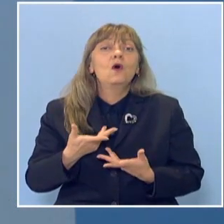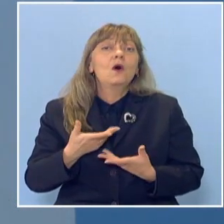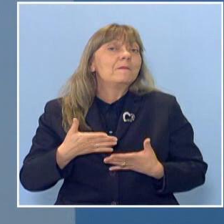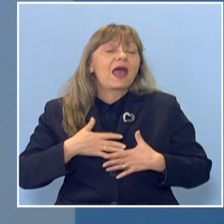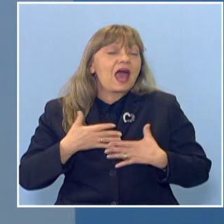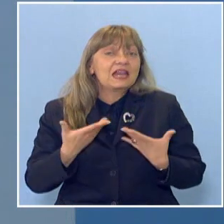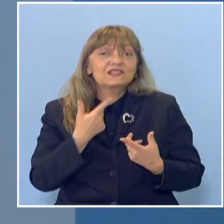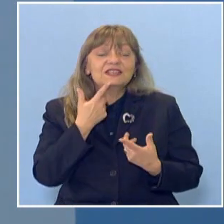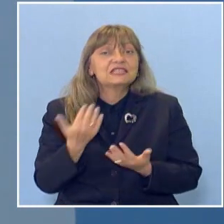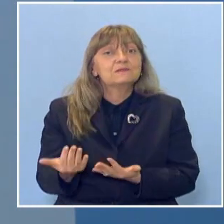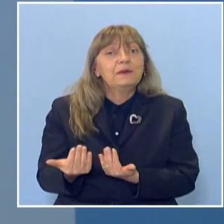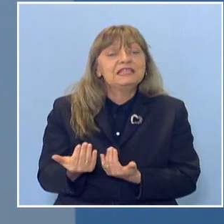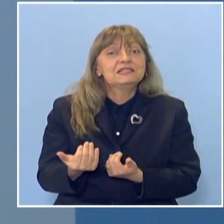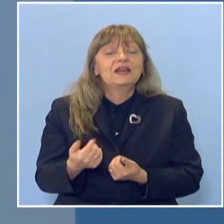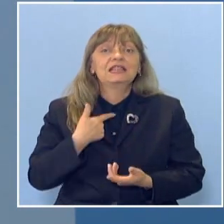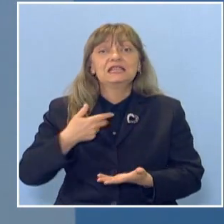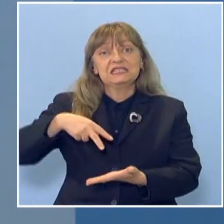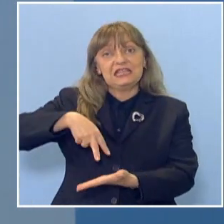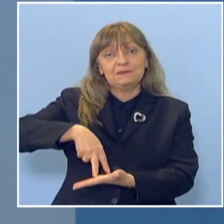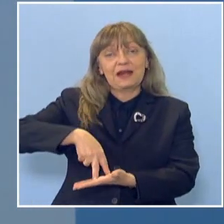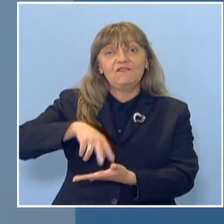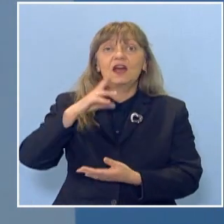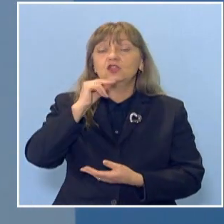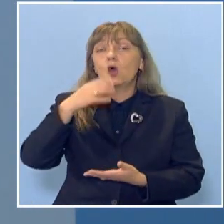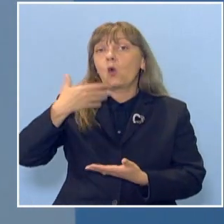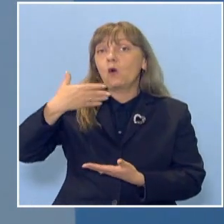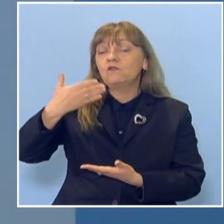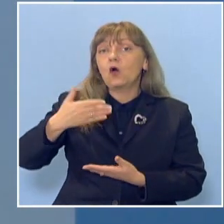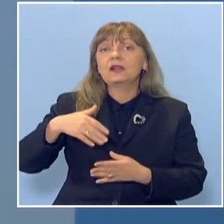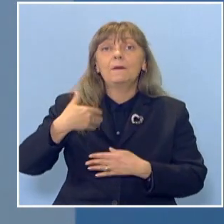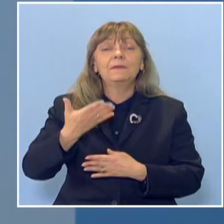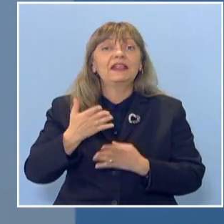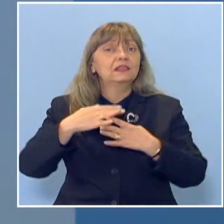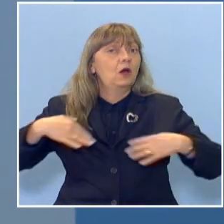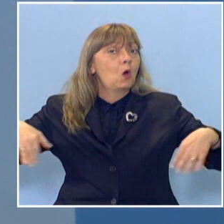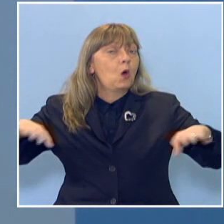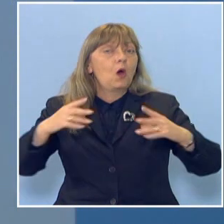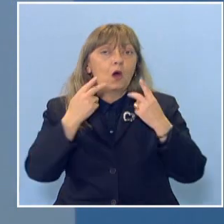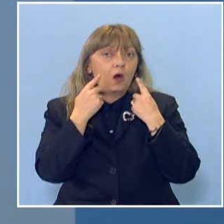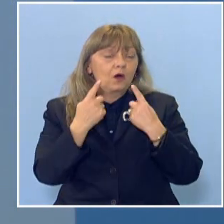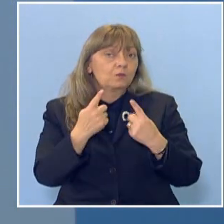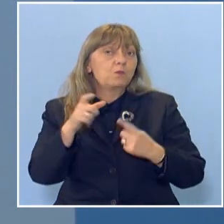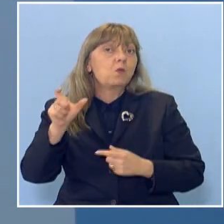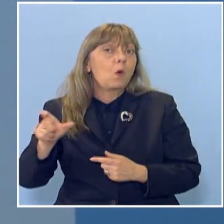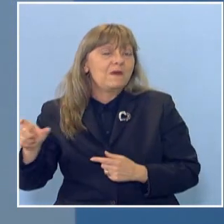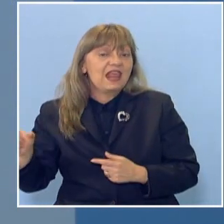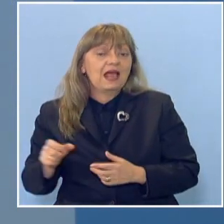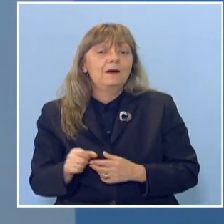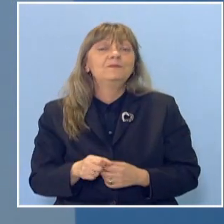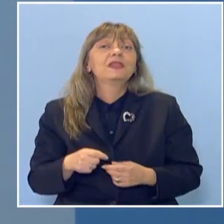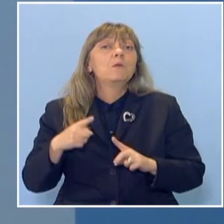да се изправя да говоря пред публика по тема, която ме вълнува. И когато